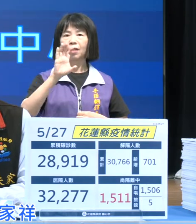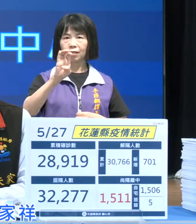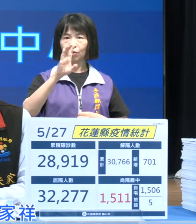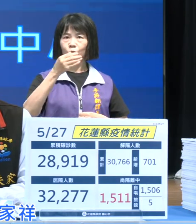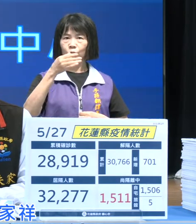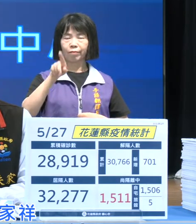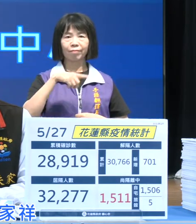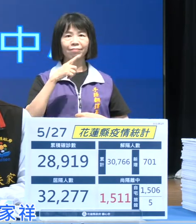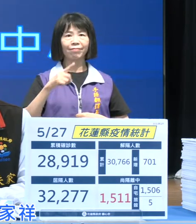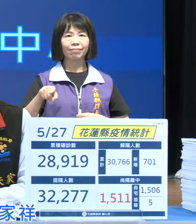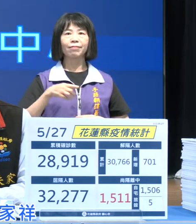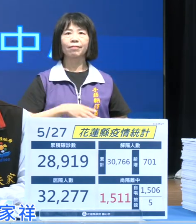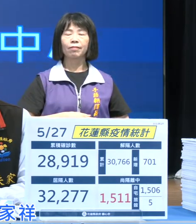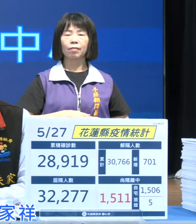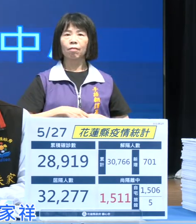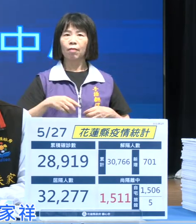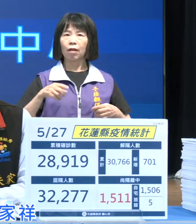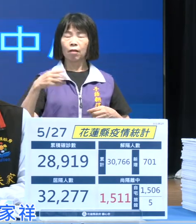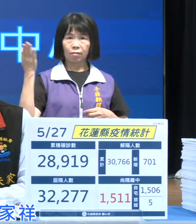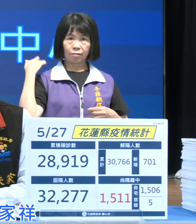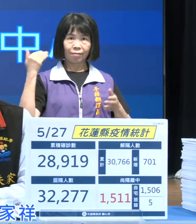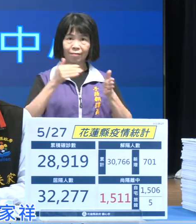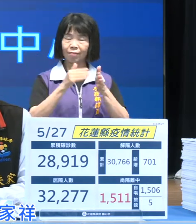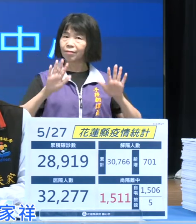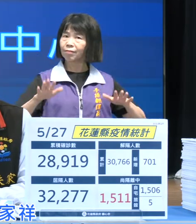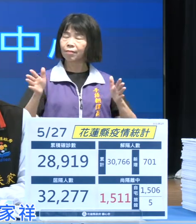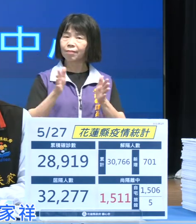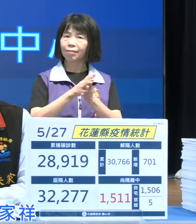1749人哈，那累计的确诊个案是